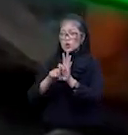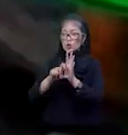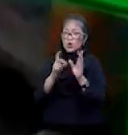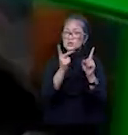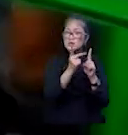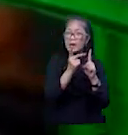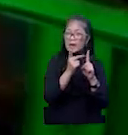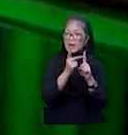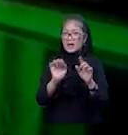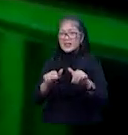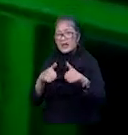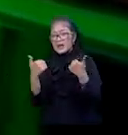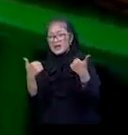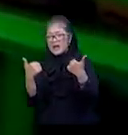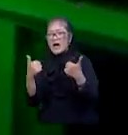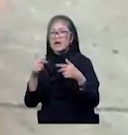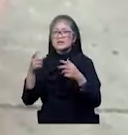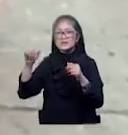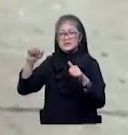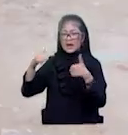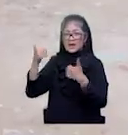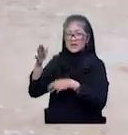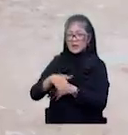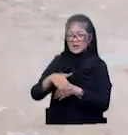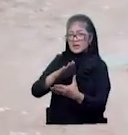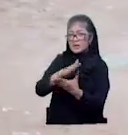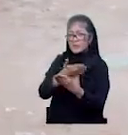Tangerang, Tangerang Selatan, Batam, dan Mataram.